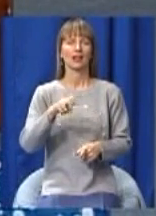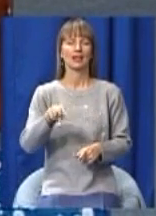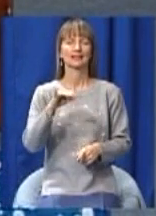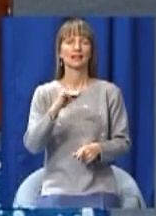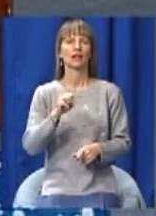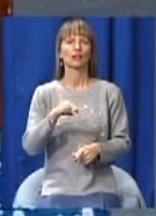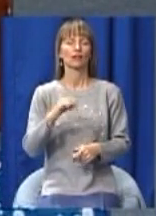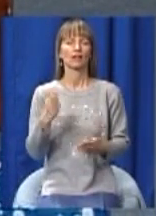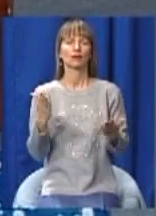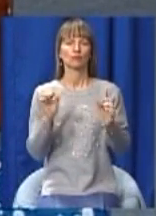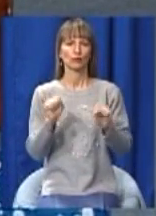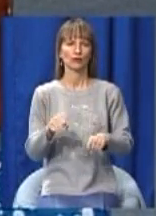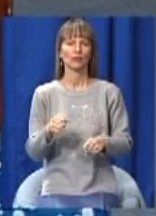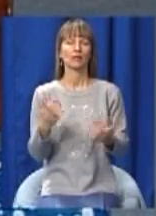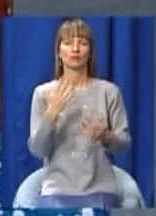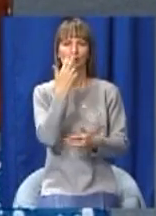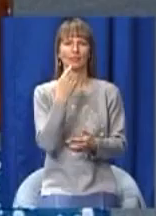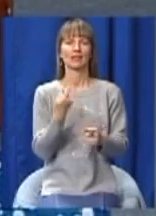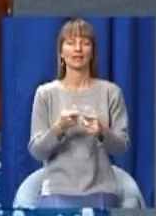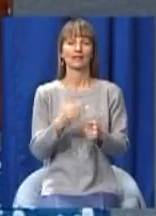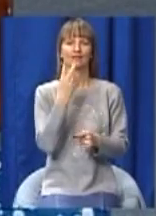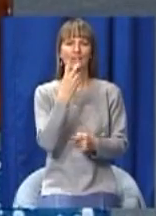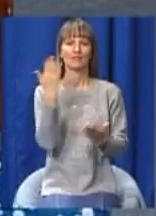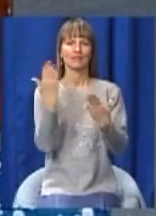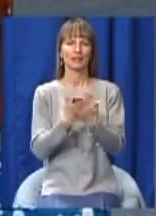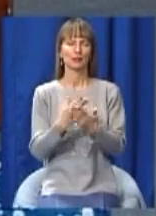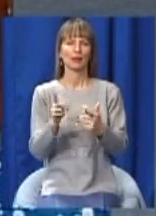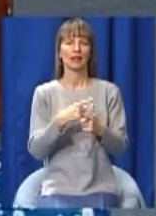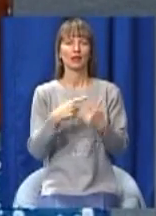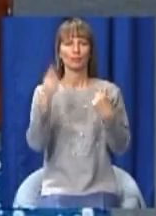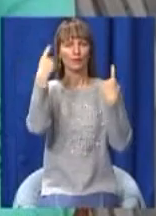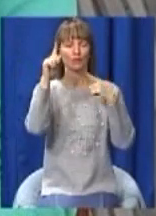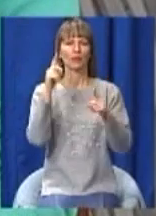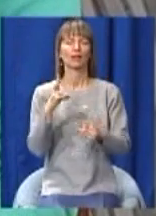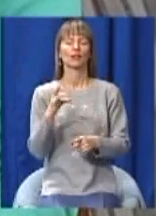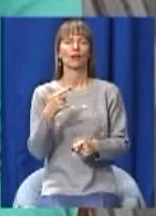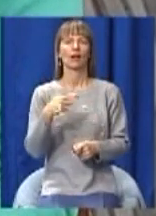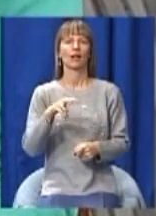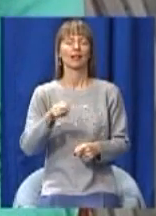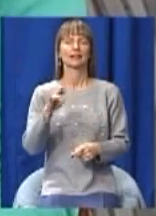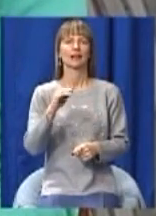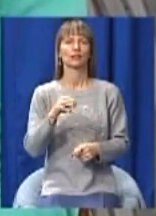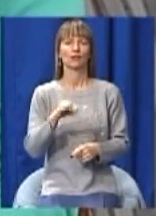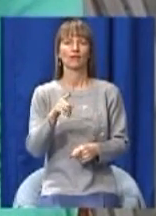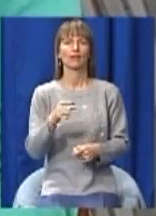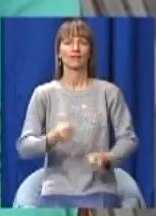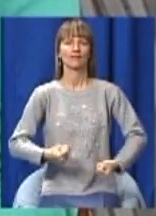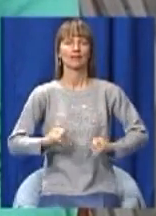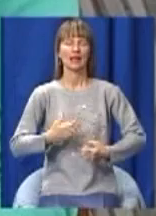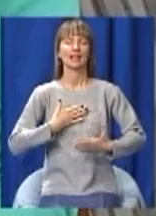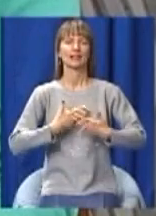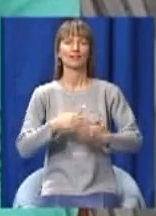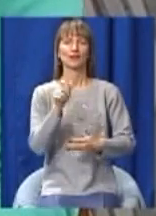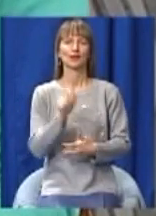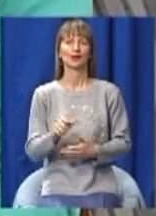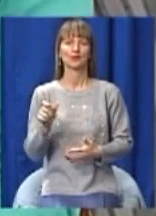гладиаторы кмм и прыгнул солис вы клей батчат и можно фильмов че иных фильмах allure гладиаторы так он и так уж язычниками